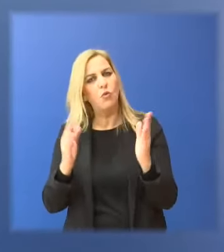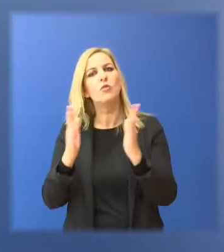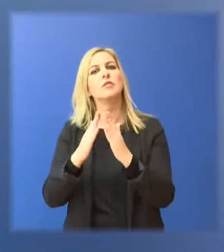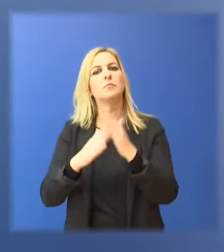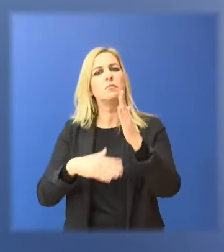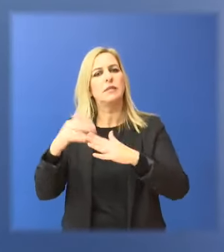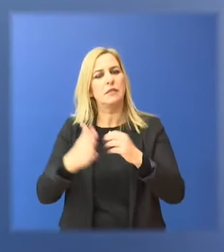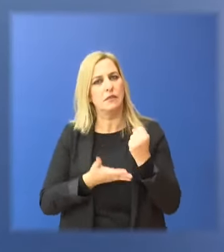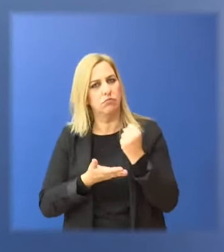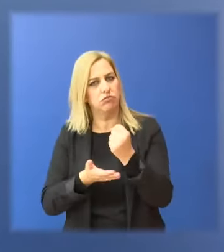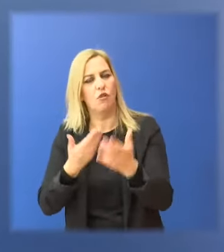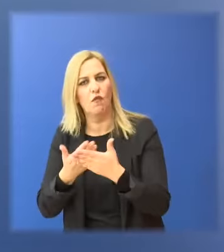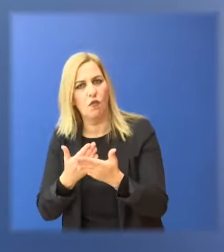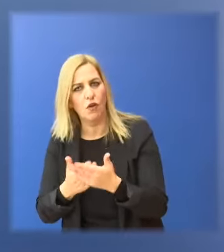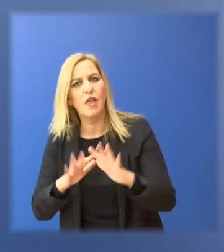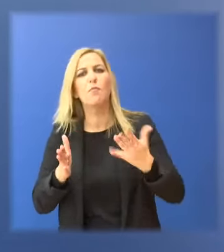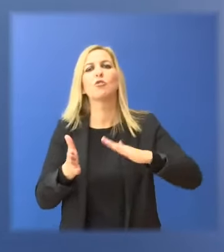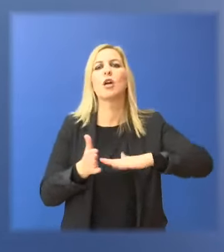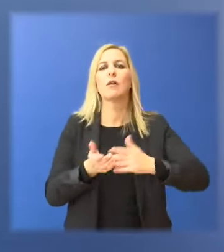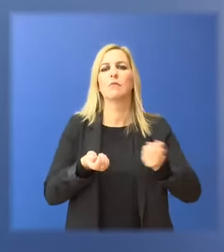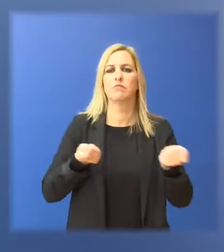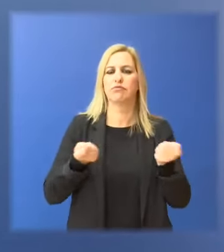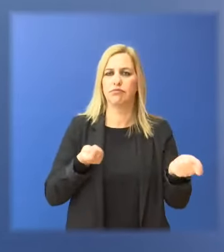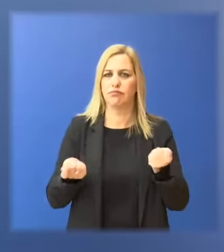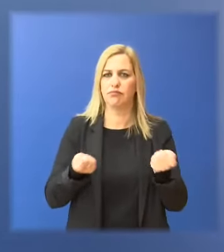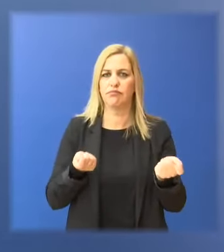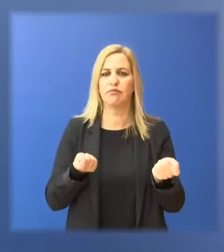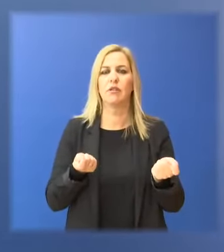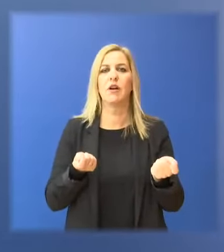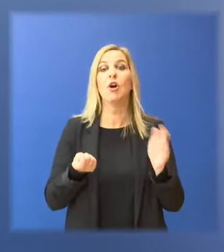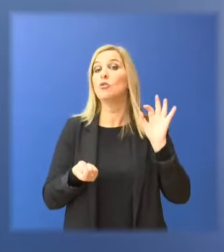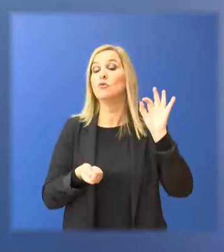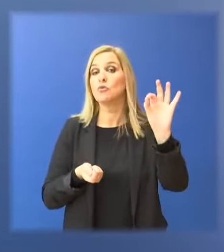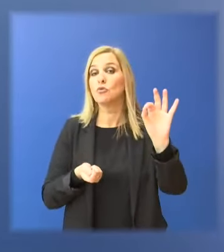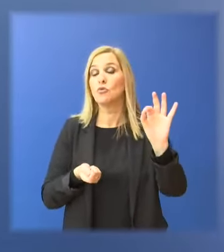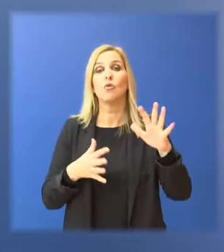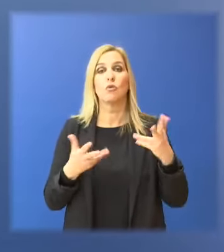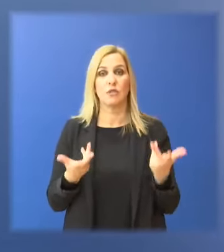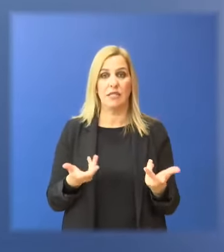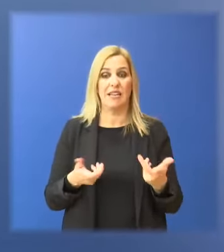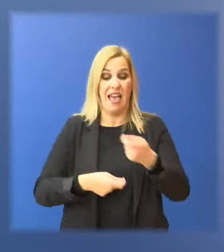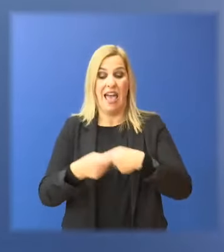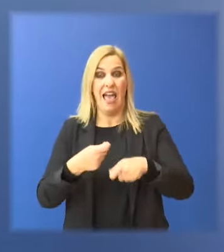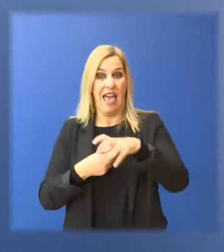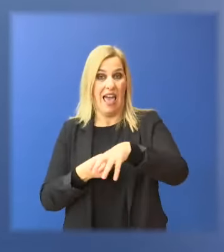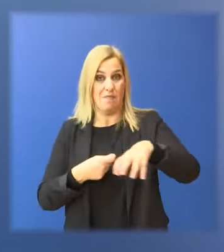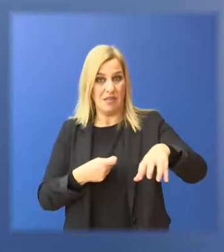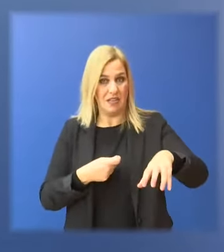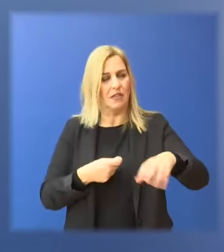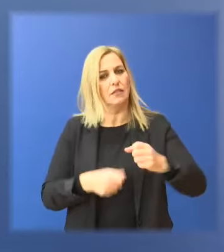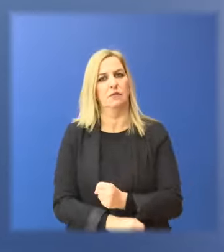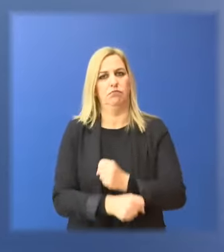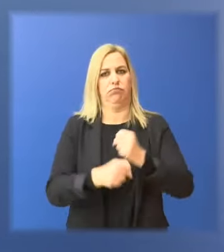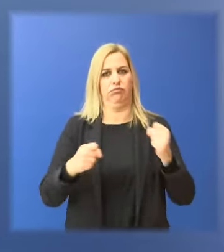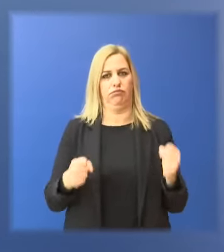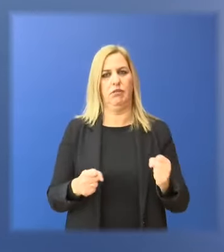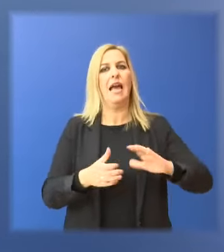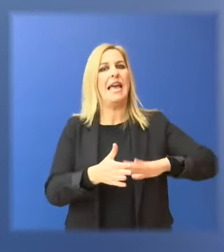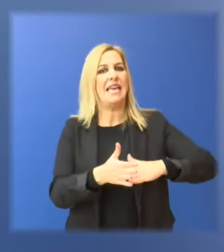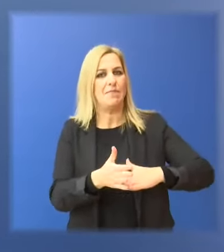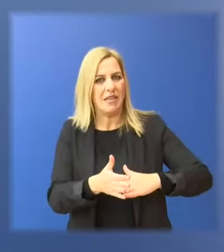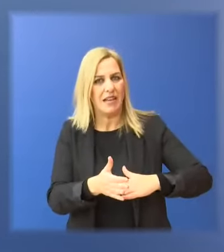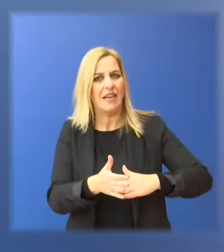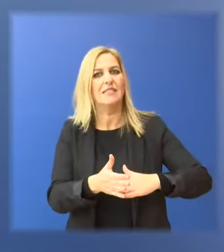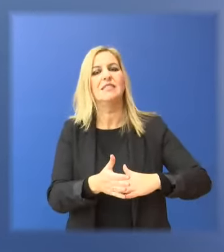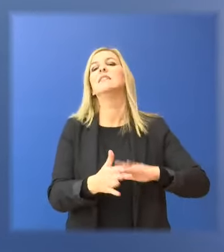ρυθμίσεις οργανωτικής, υπηρεσιακής και λειτουργικής φύσης που έχουν ως στόχο την ενδυνάμωση της επιχειρησιακής ικανότητας των υπηρεσιών της